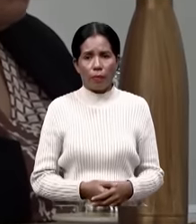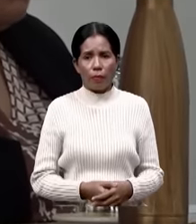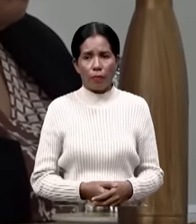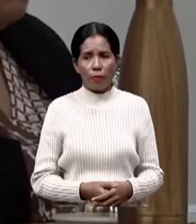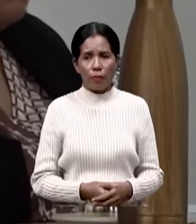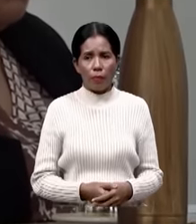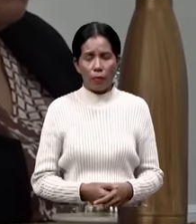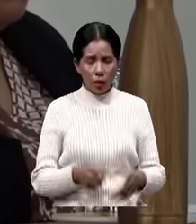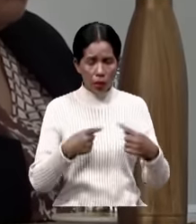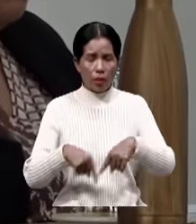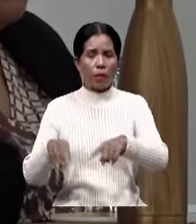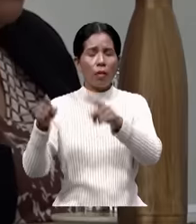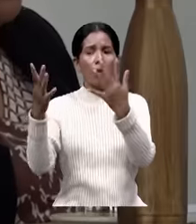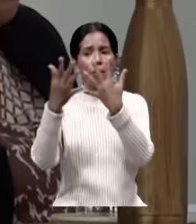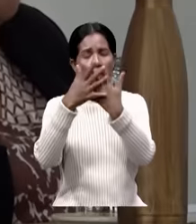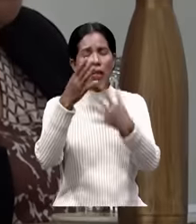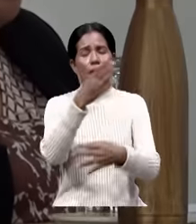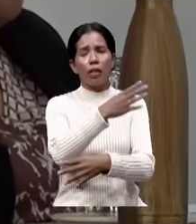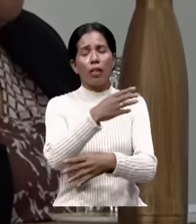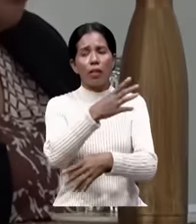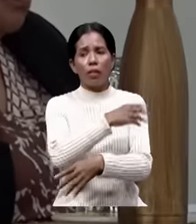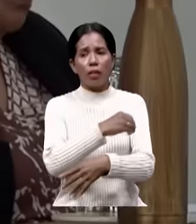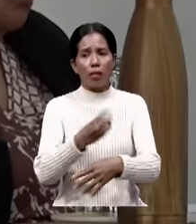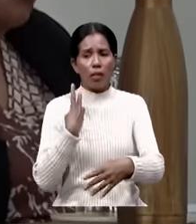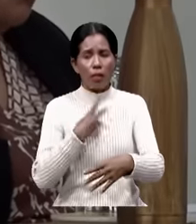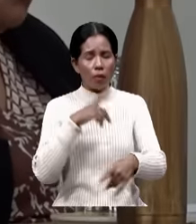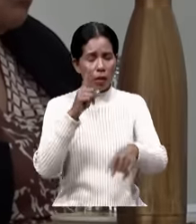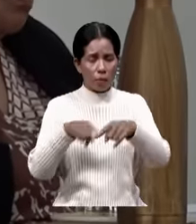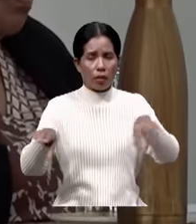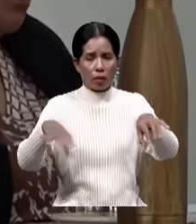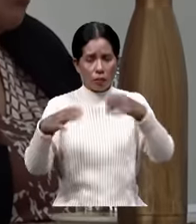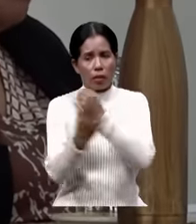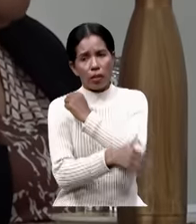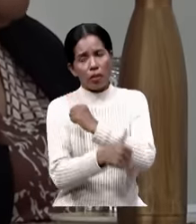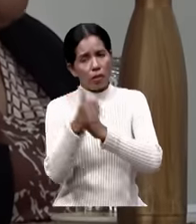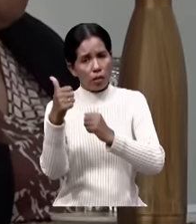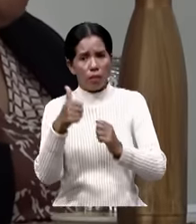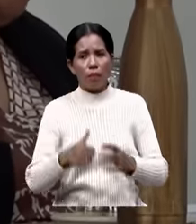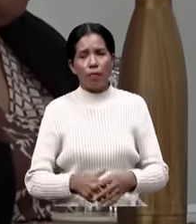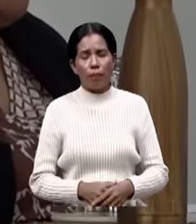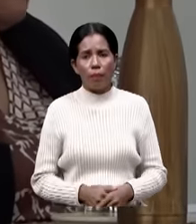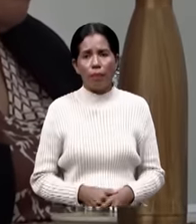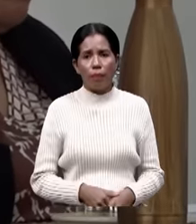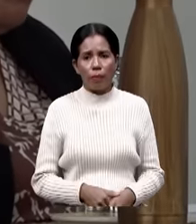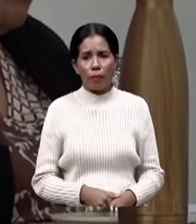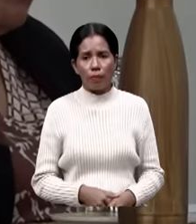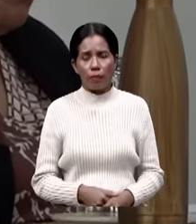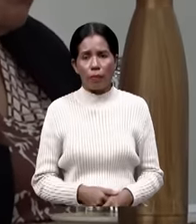Sini na Basfino Ano na bel serviço de livro para mandar a areia de Jakarta.